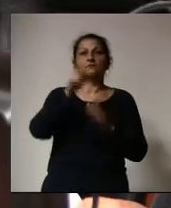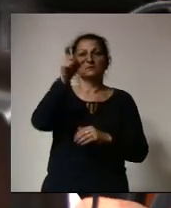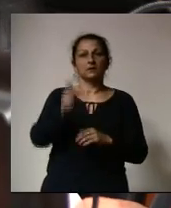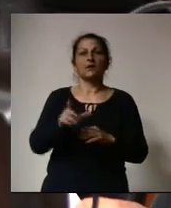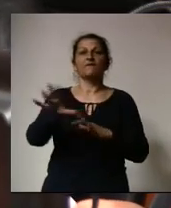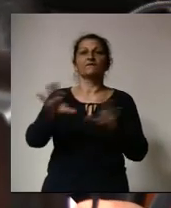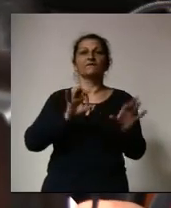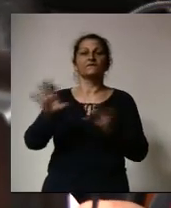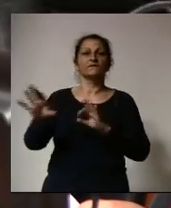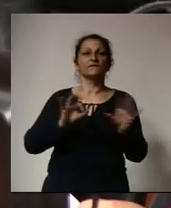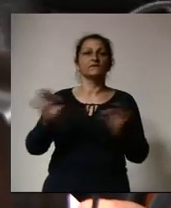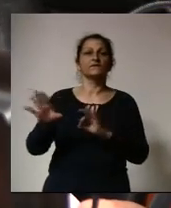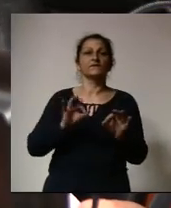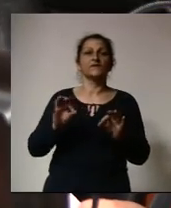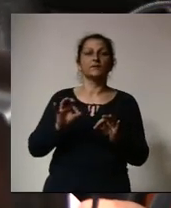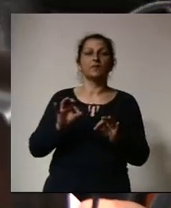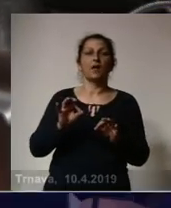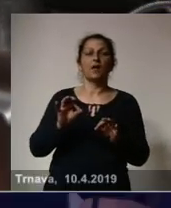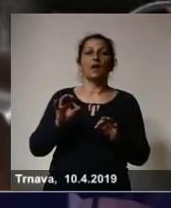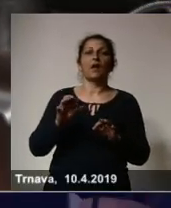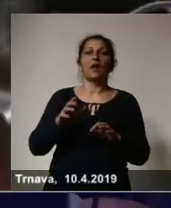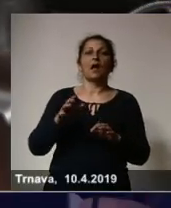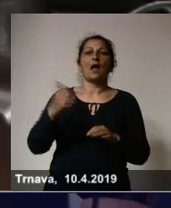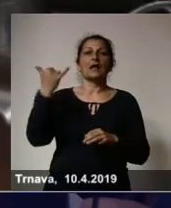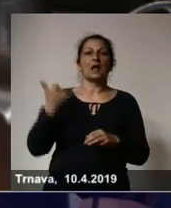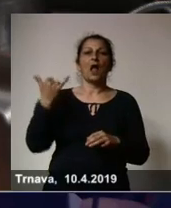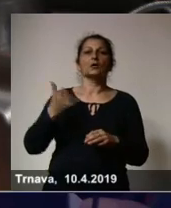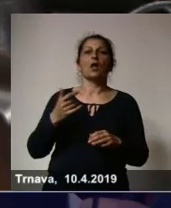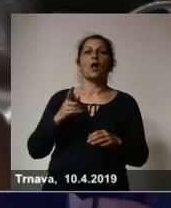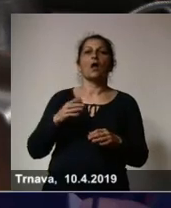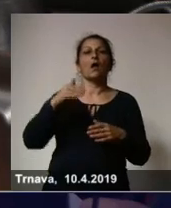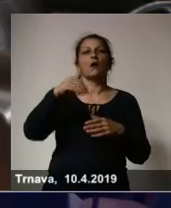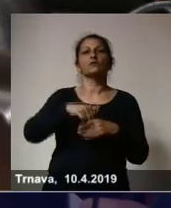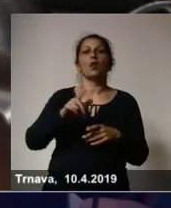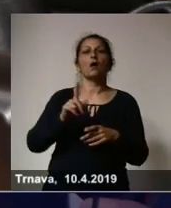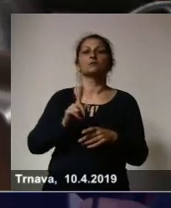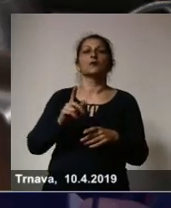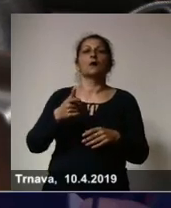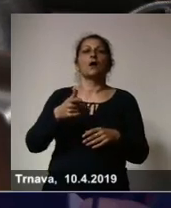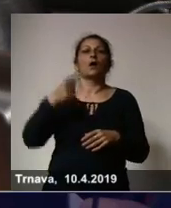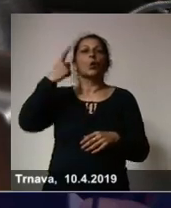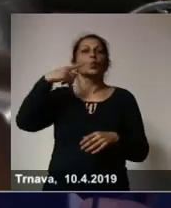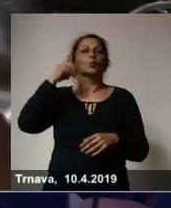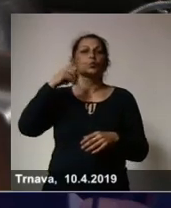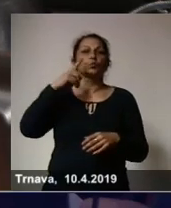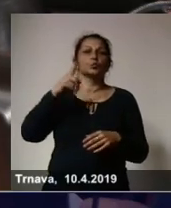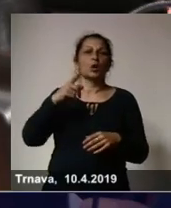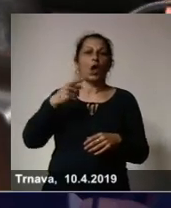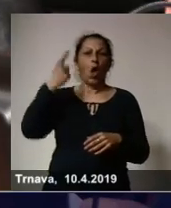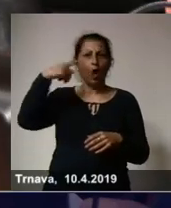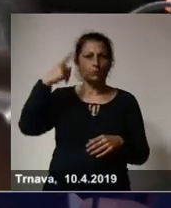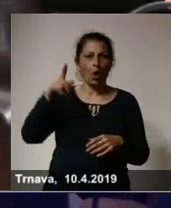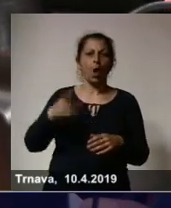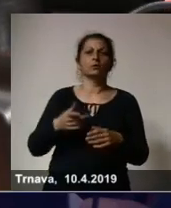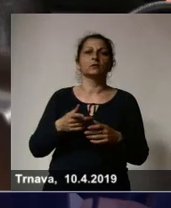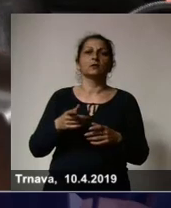výberovými konaniami vybratých riaditeľov do kultúrnych inštitúcií. Pýtal som sa